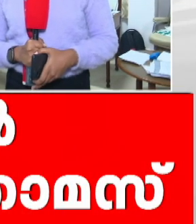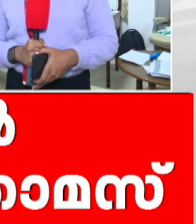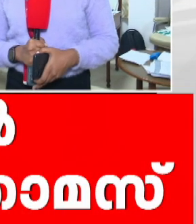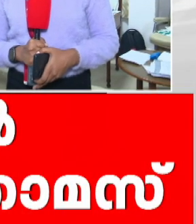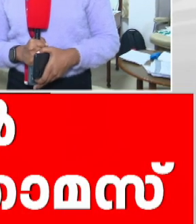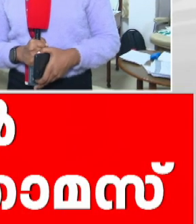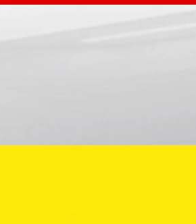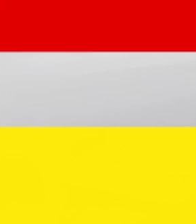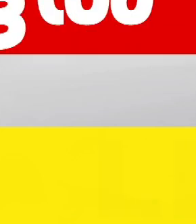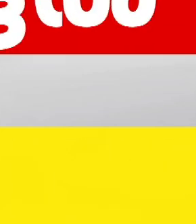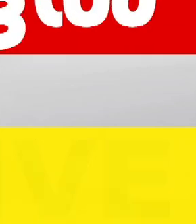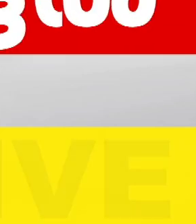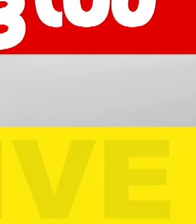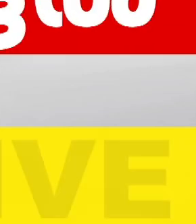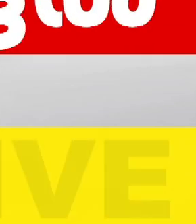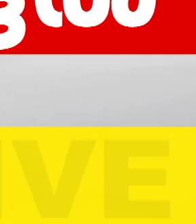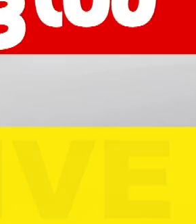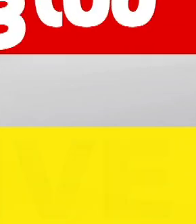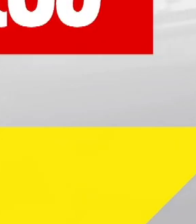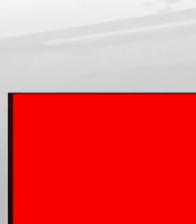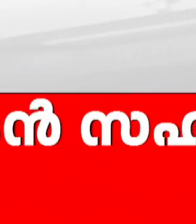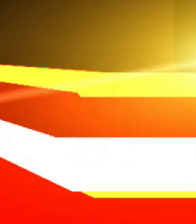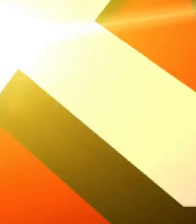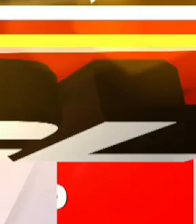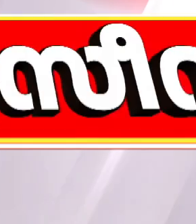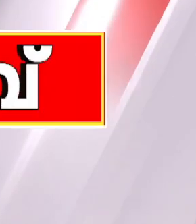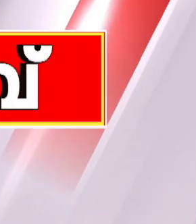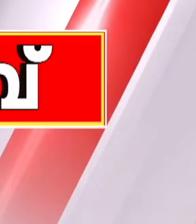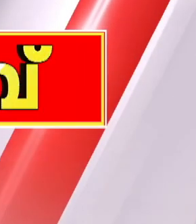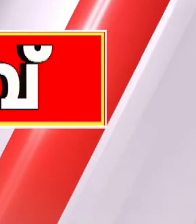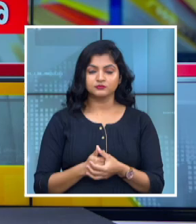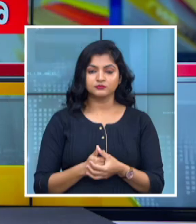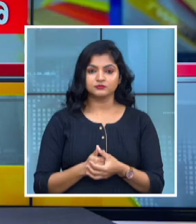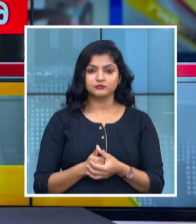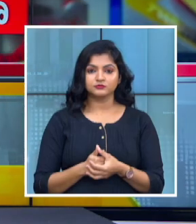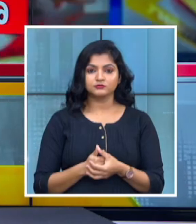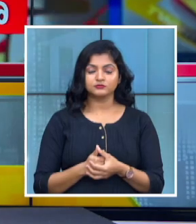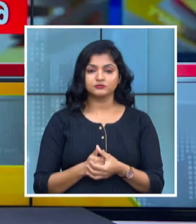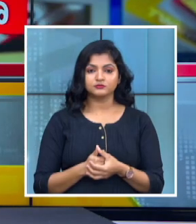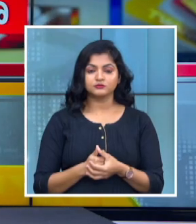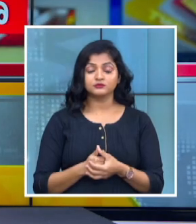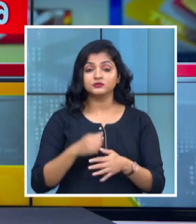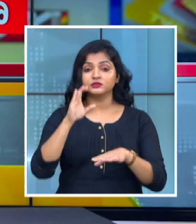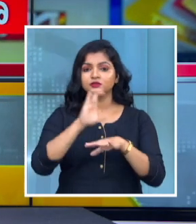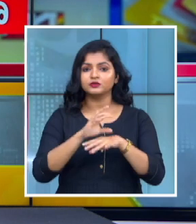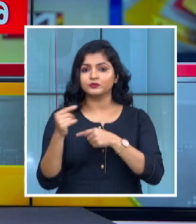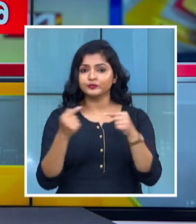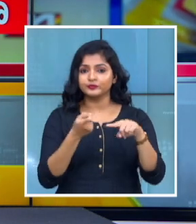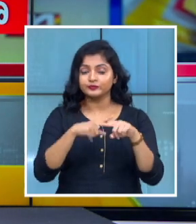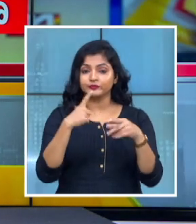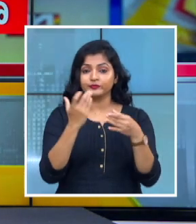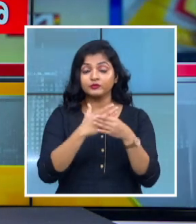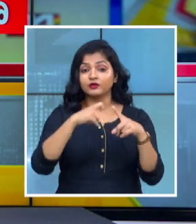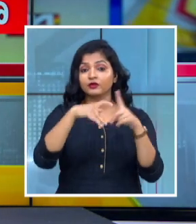നിന്ന് ക്യാമറാമാൻ ജിതീന്ദ്രനൊപ്പം വിനീത VG 24. പള്ളിത്തർക്ക കേസിൽ സംസ്ഥാന